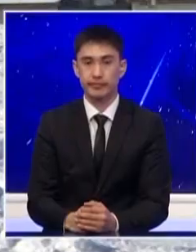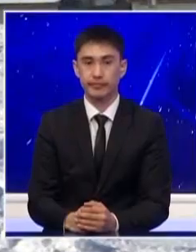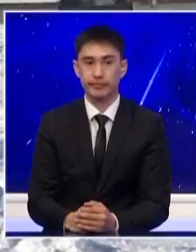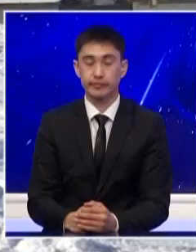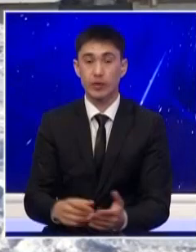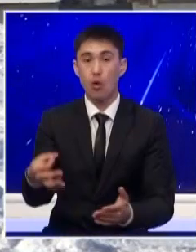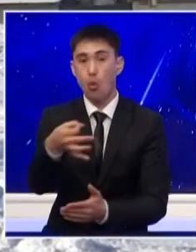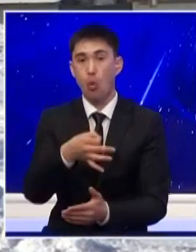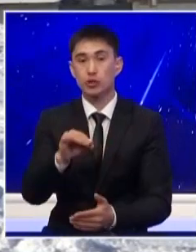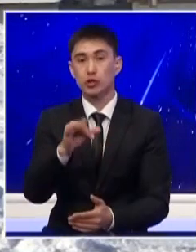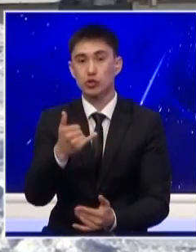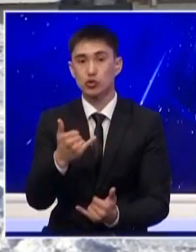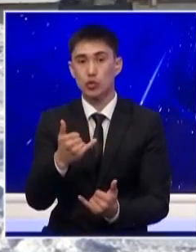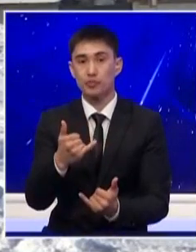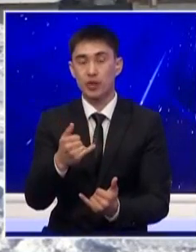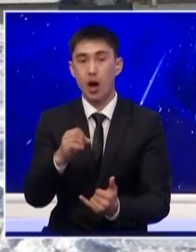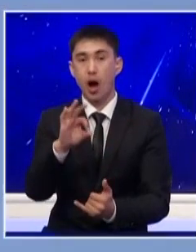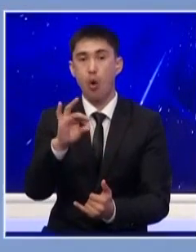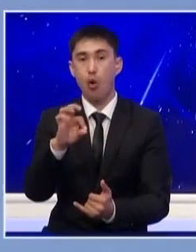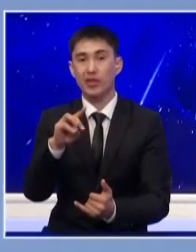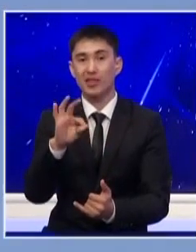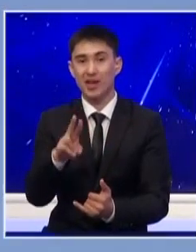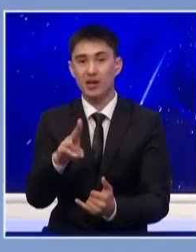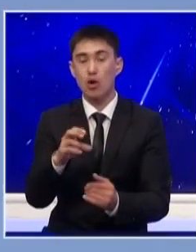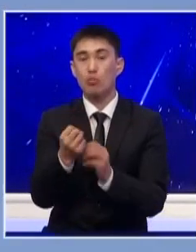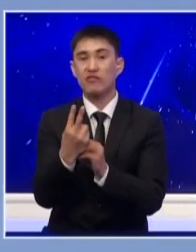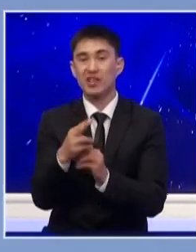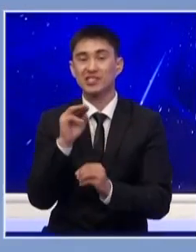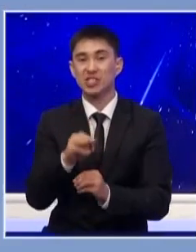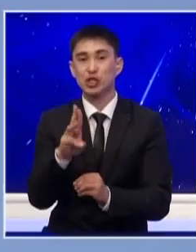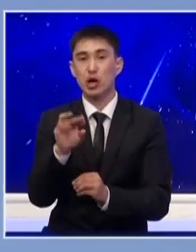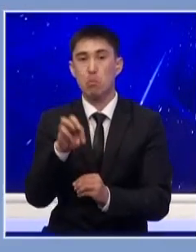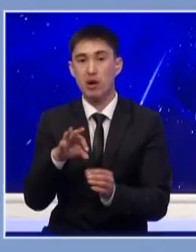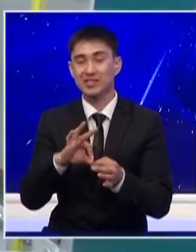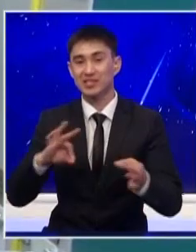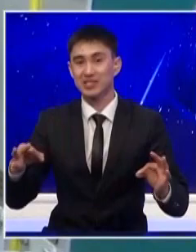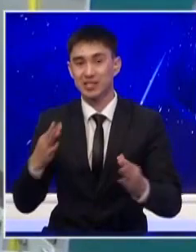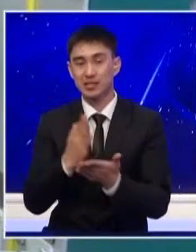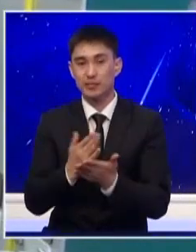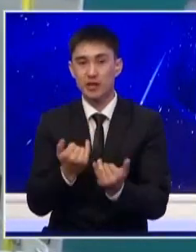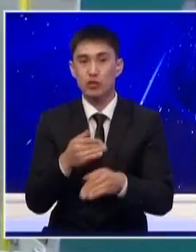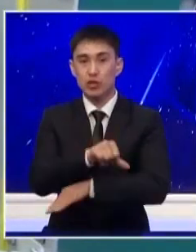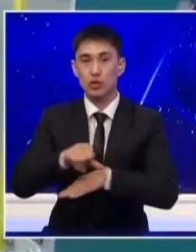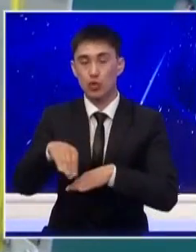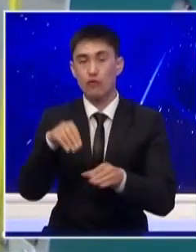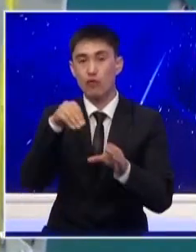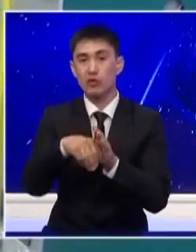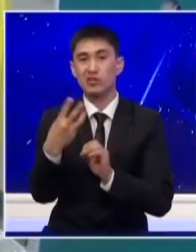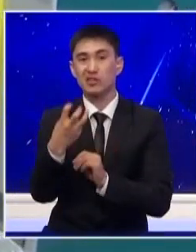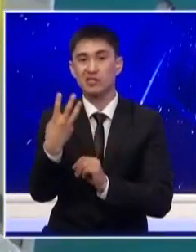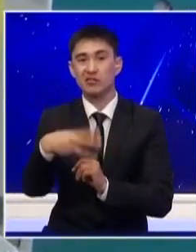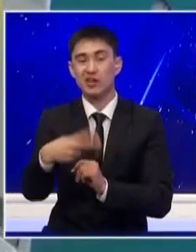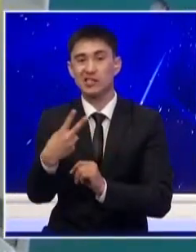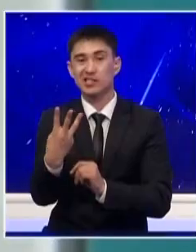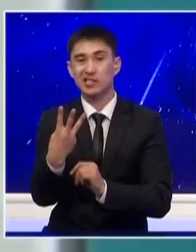В области ЖТСУ сеть АО «Татык» охватывает более 12 тысяч километров. В эту территорию входит 323